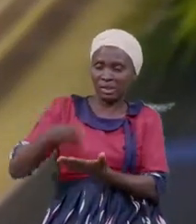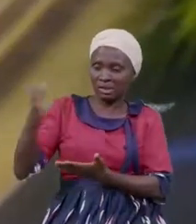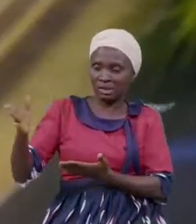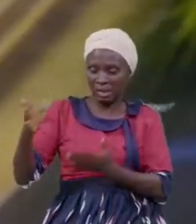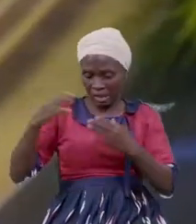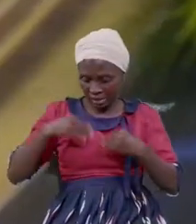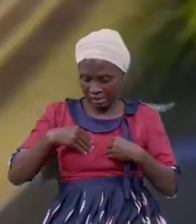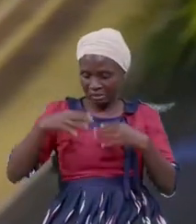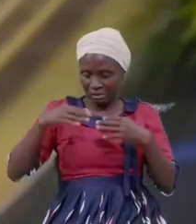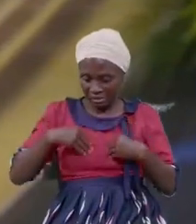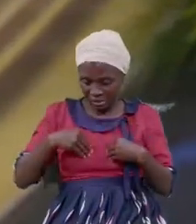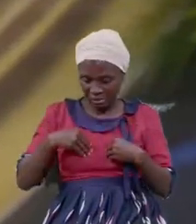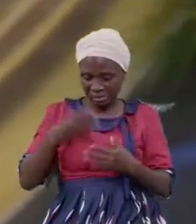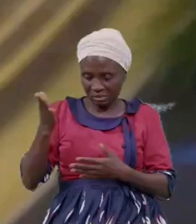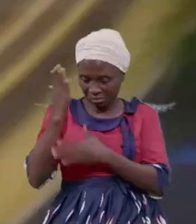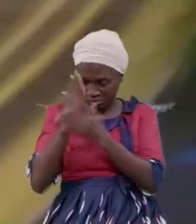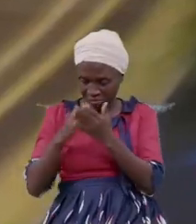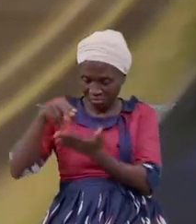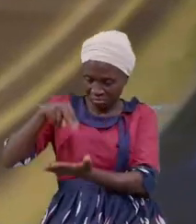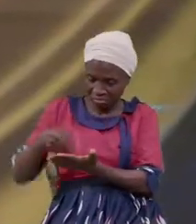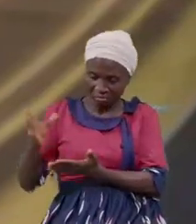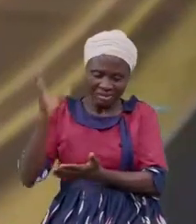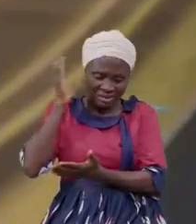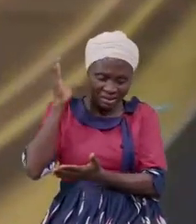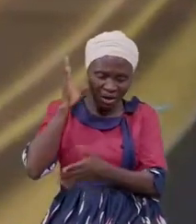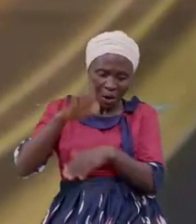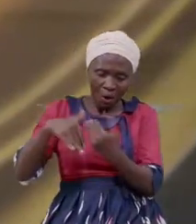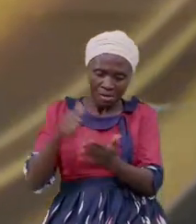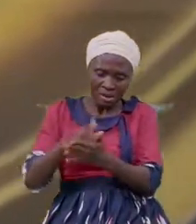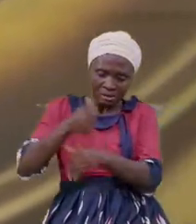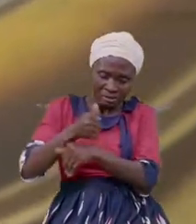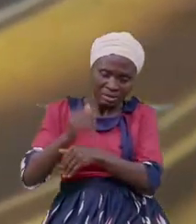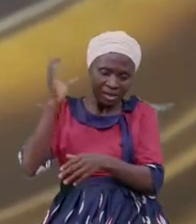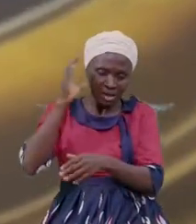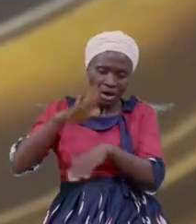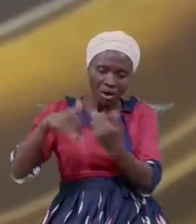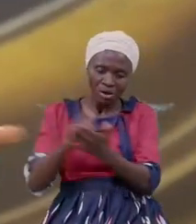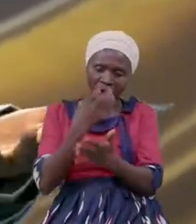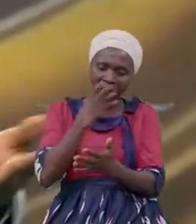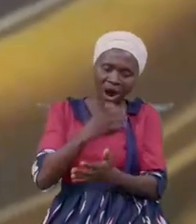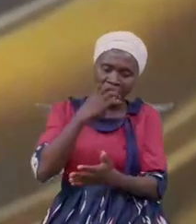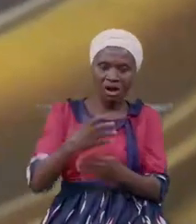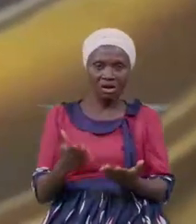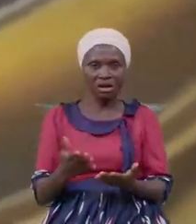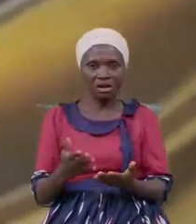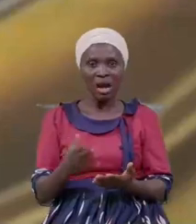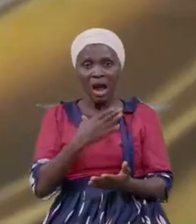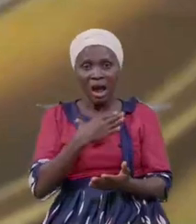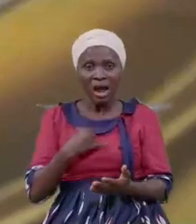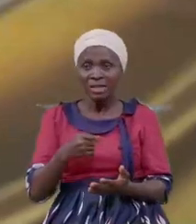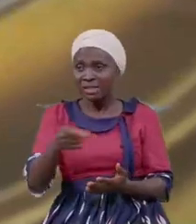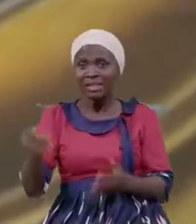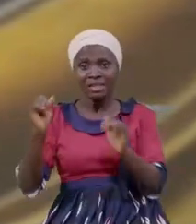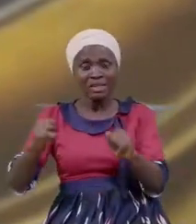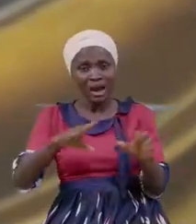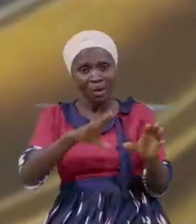qu'on dit elle reste là en entendant tout cela mais tu peux t'éloigner personne ne t'a attaché